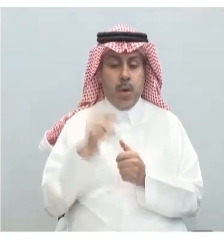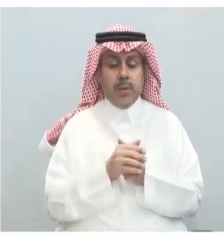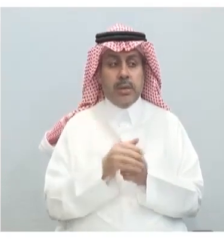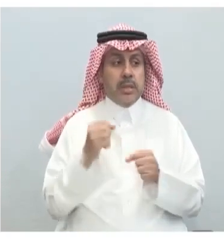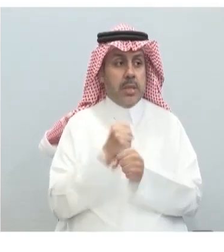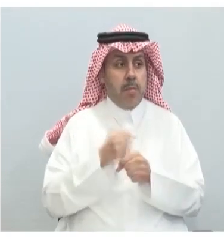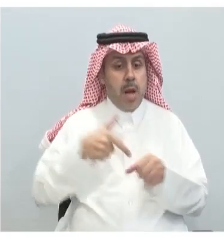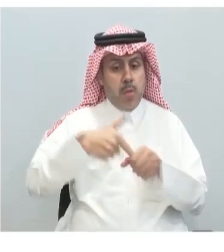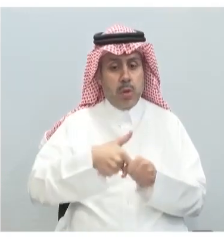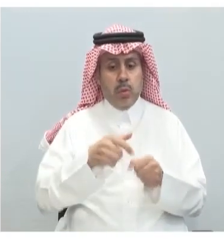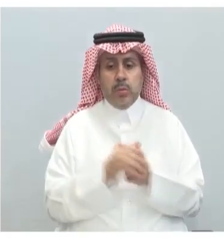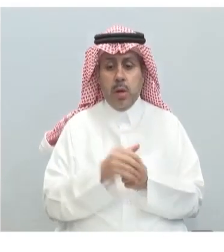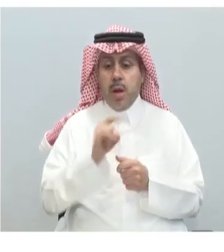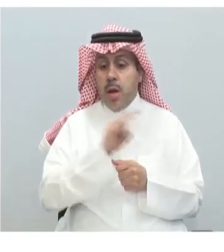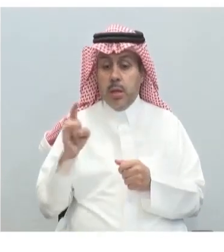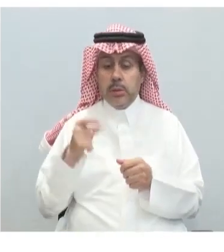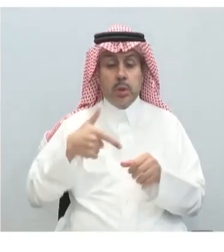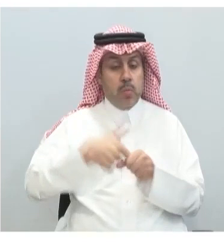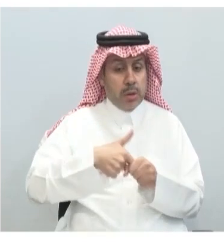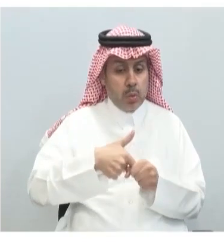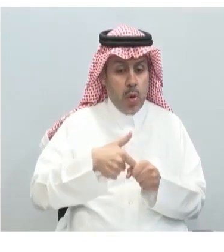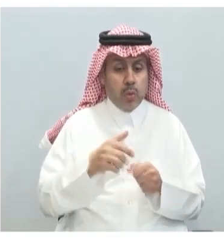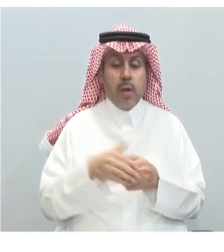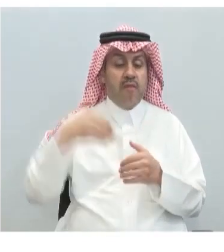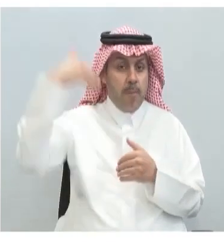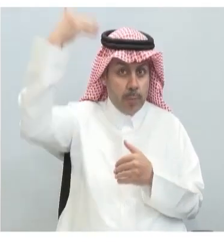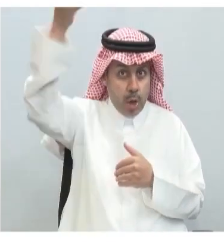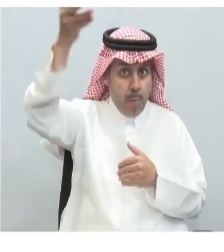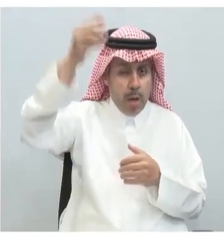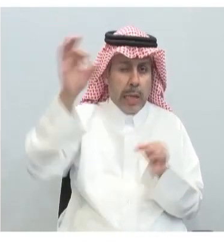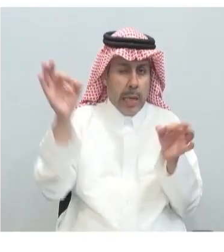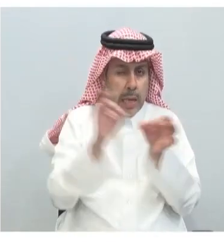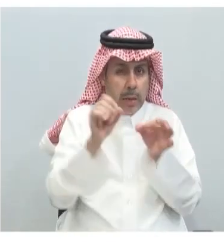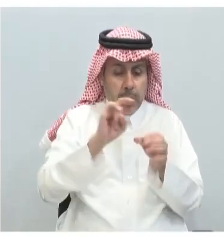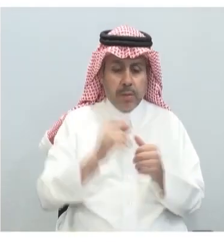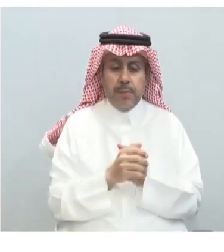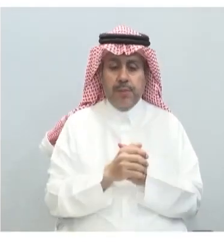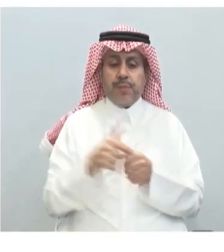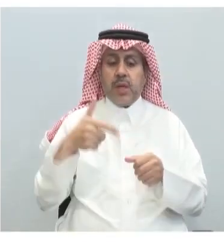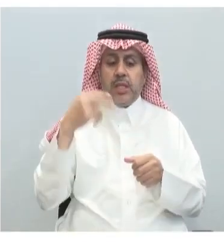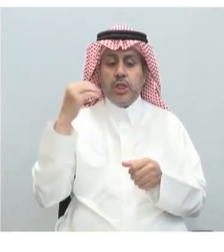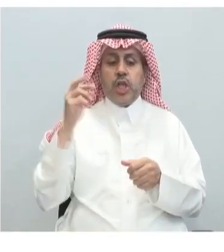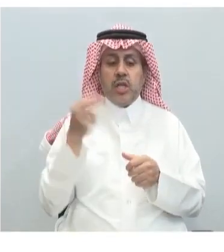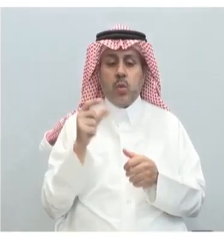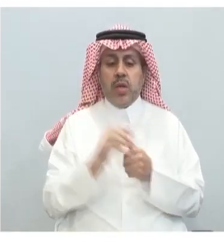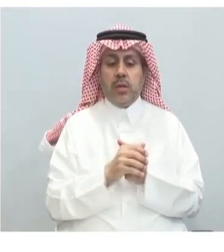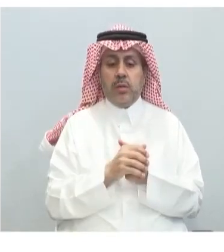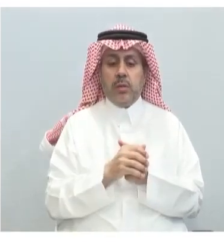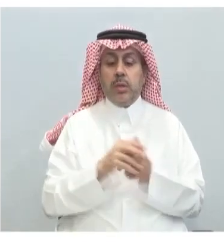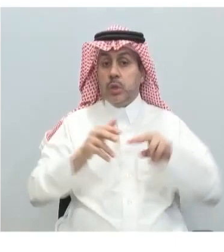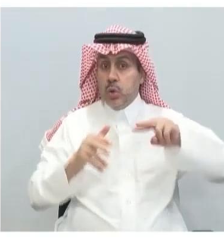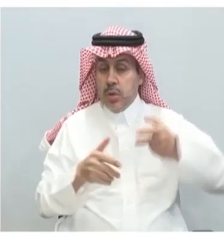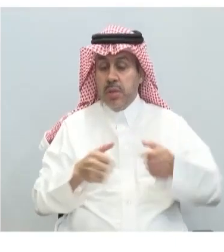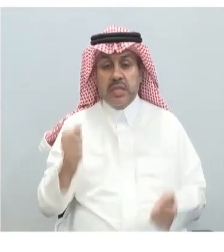الوقود قد لا تزودنا محطات الوقود في المستقبل غير البعيد بانواع من الجازولين فقد تستبدل بسيارات